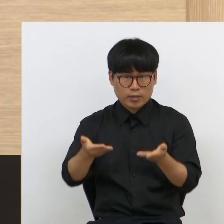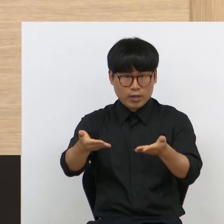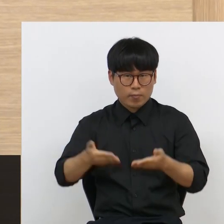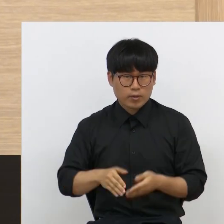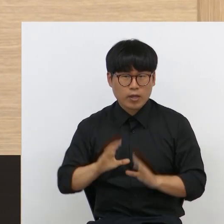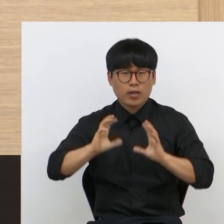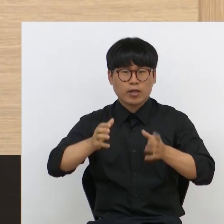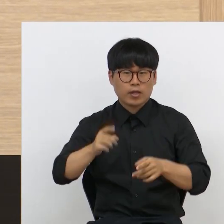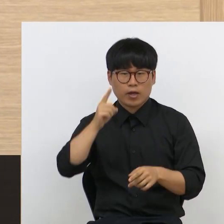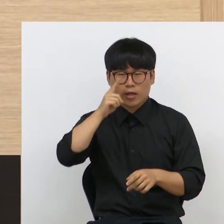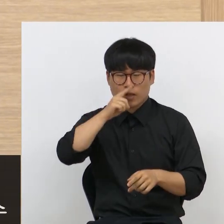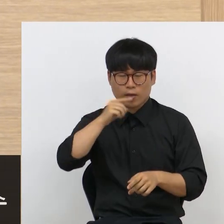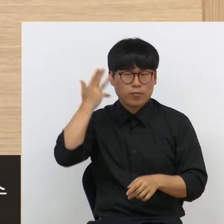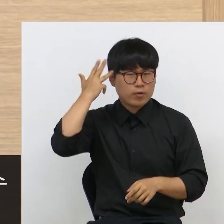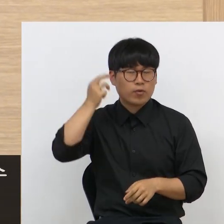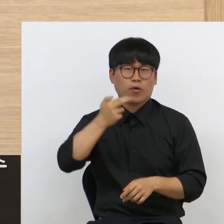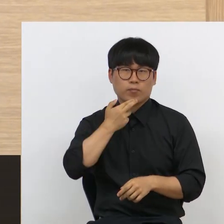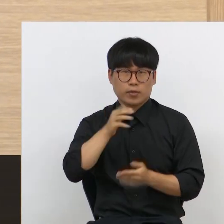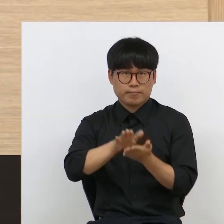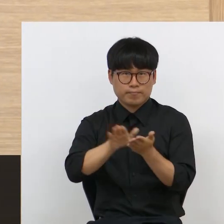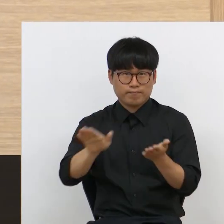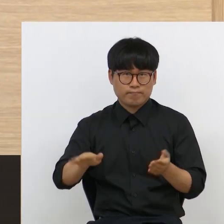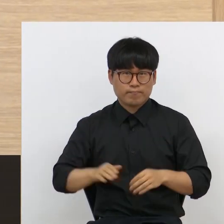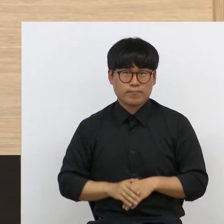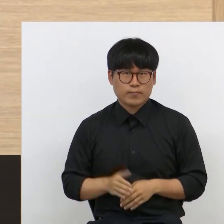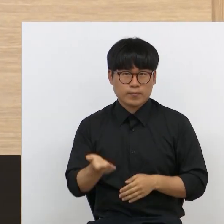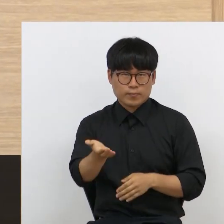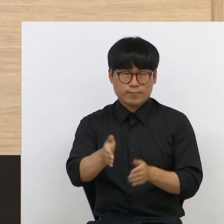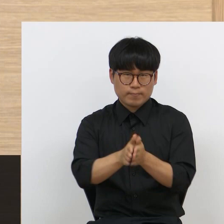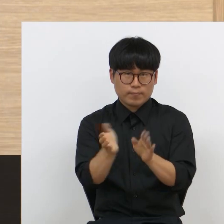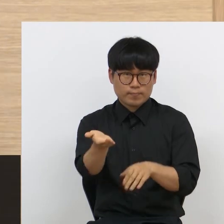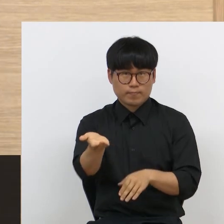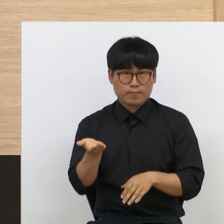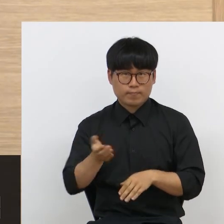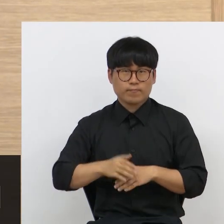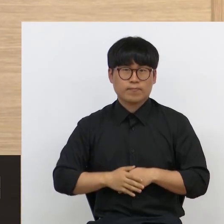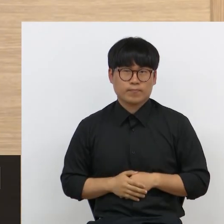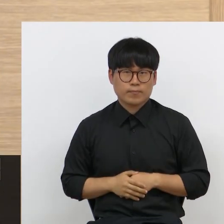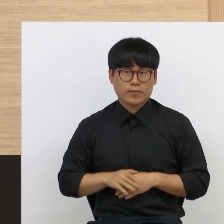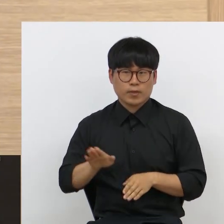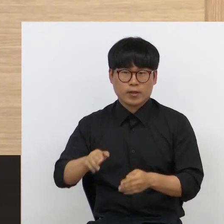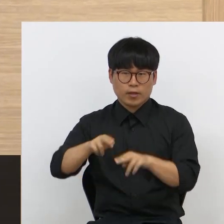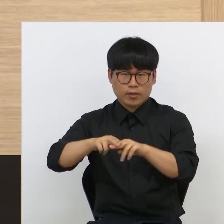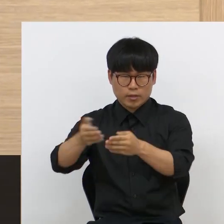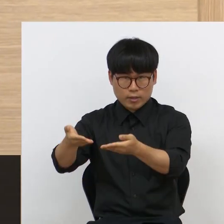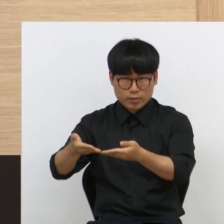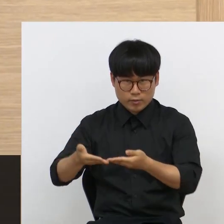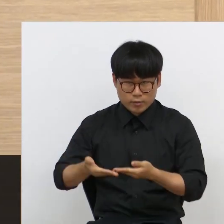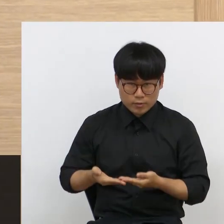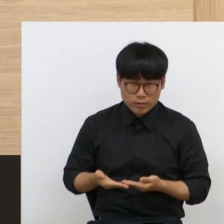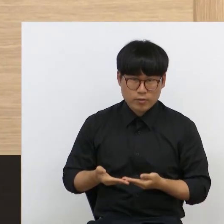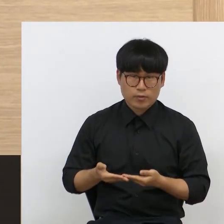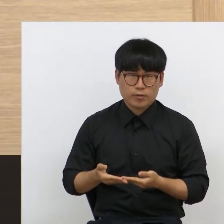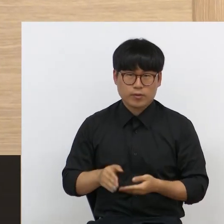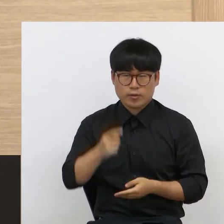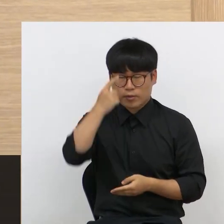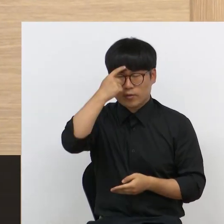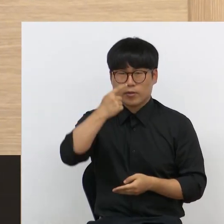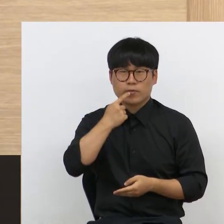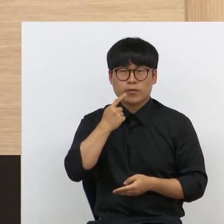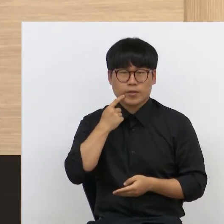나쁜 인공화호는 없다입니다. 우선 시작하기 앞서 이런 귀한 자리를 마련해 주신